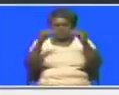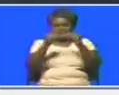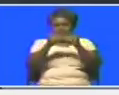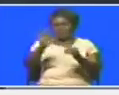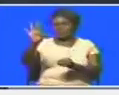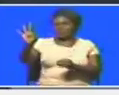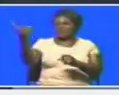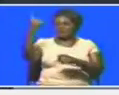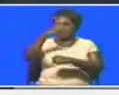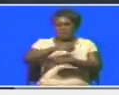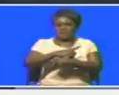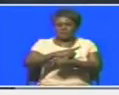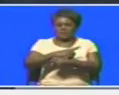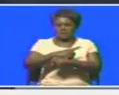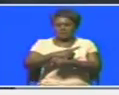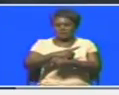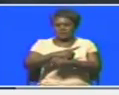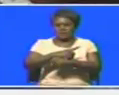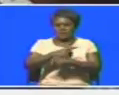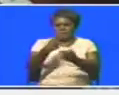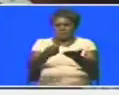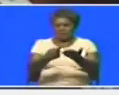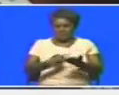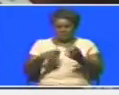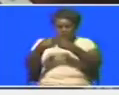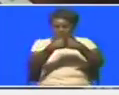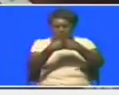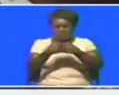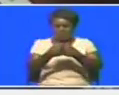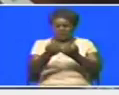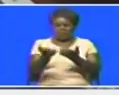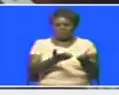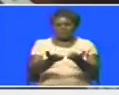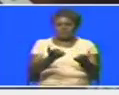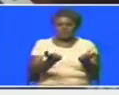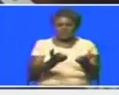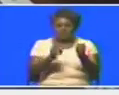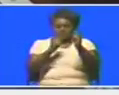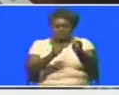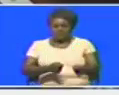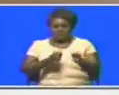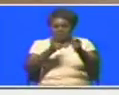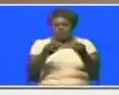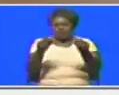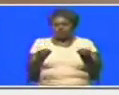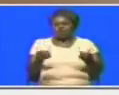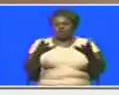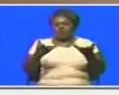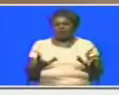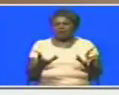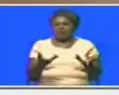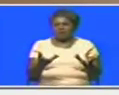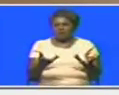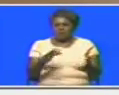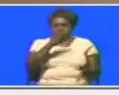siku tatu hapa mjini Dar es Salaam utajadili changamoto za sekta ya biashara ya nafaka Afrika na suluhu yake. Kutakuwa